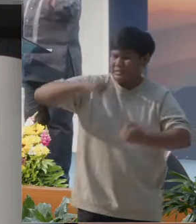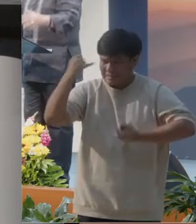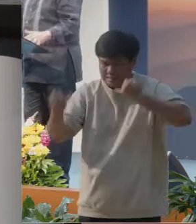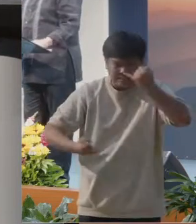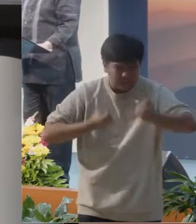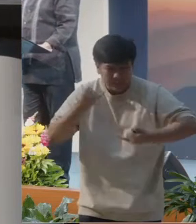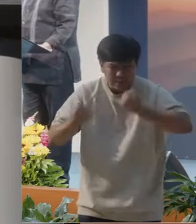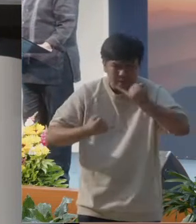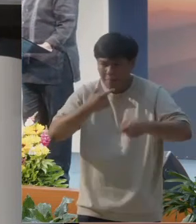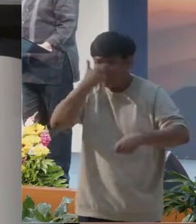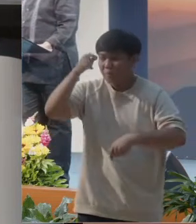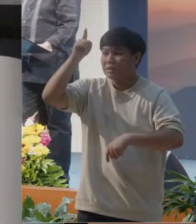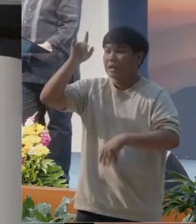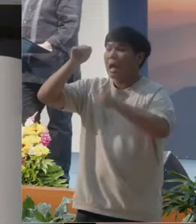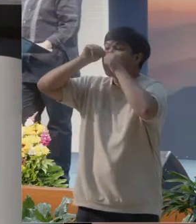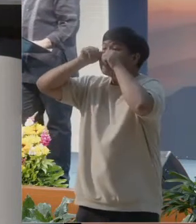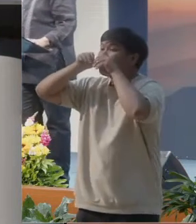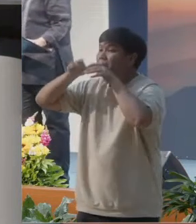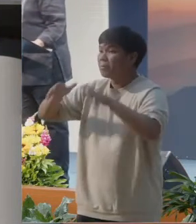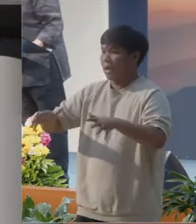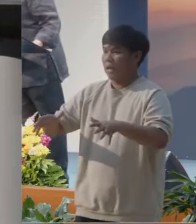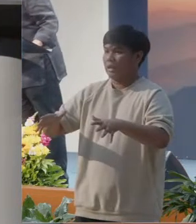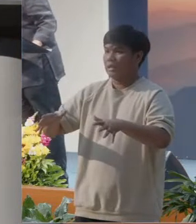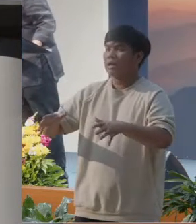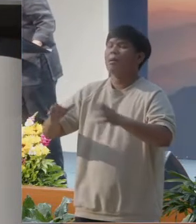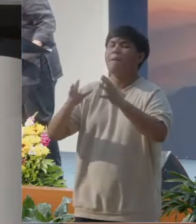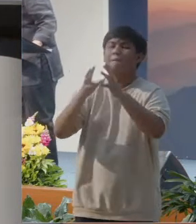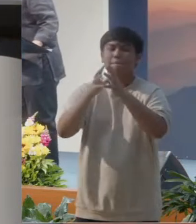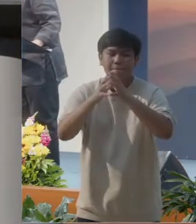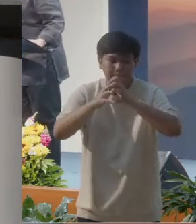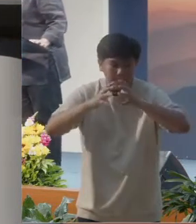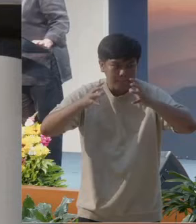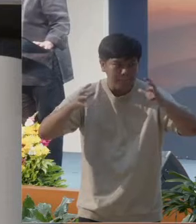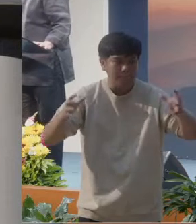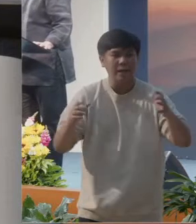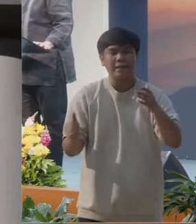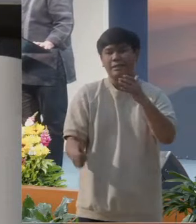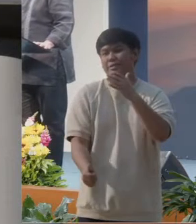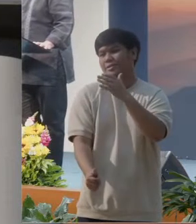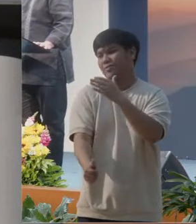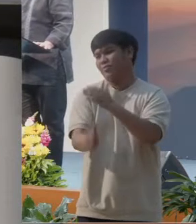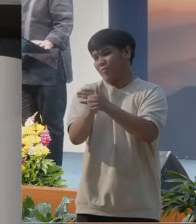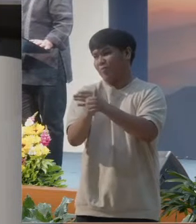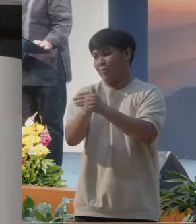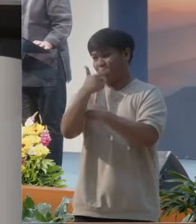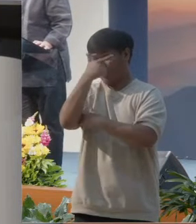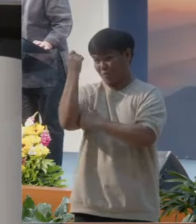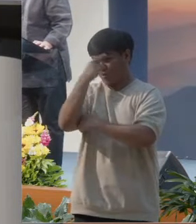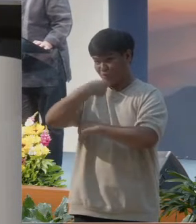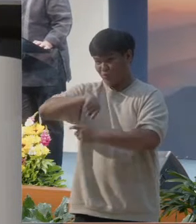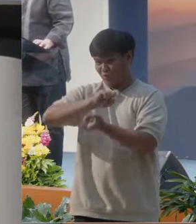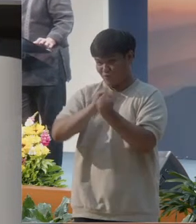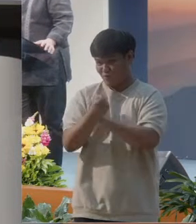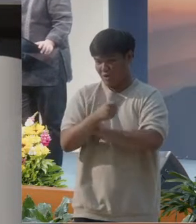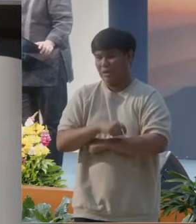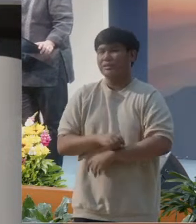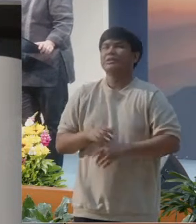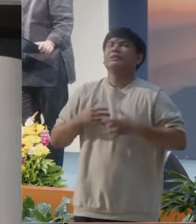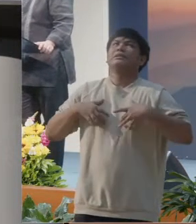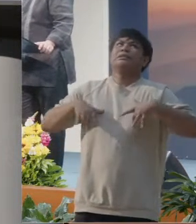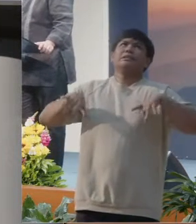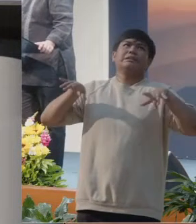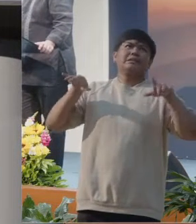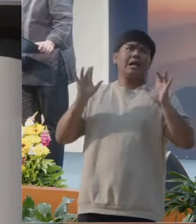ng Panginoon, yun po ang pinakapanganib na pagkakataon para sa atin. Kadalasan, doon po tayo nadadapa.